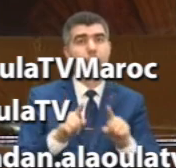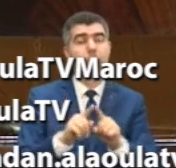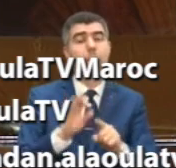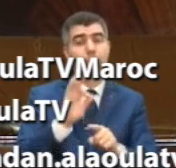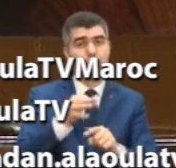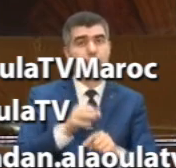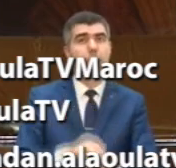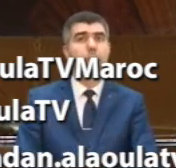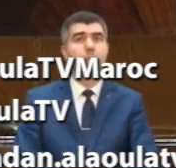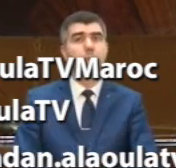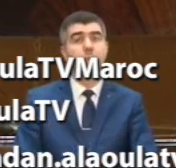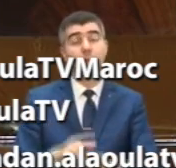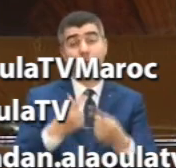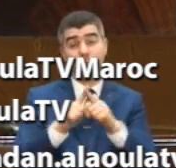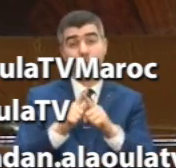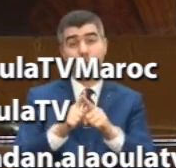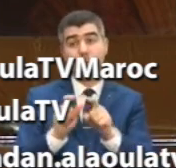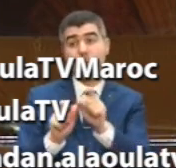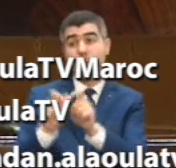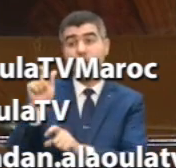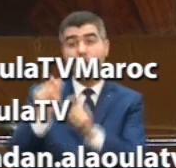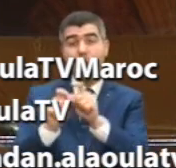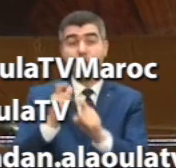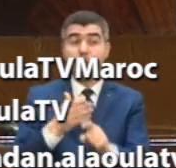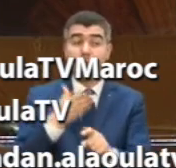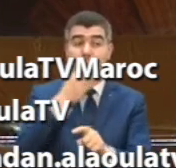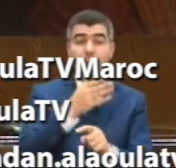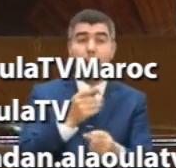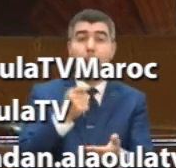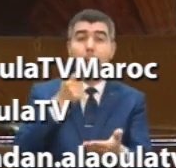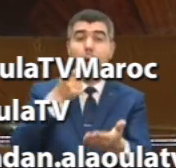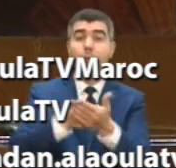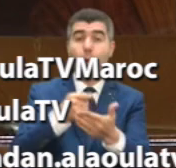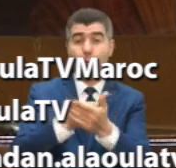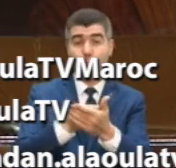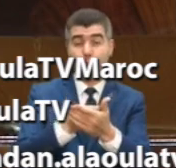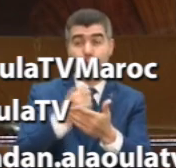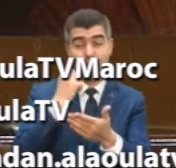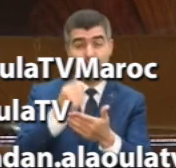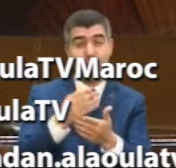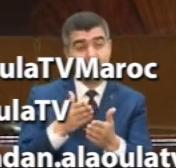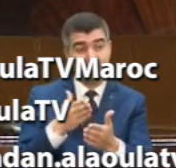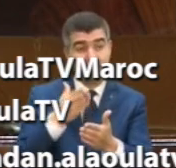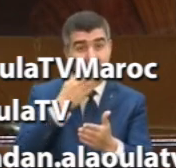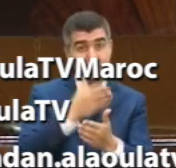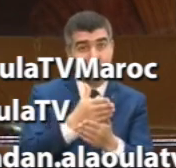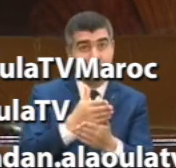به، وعليه ضمان سلامة مستعملي الطريق السيارة مسؤولية الحكومة ما